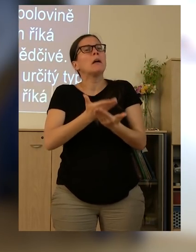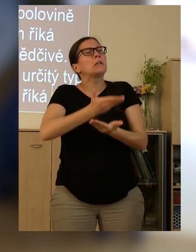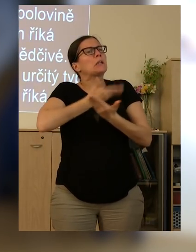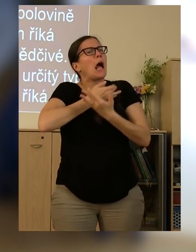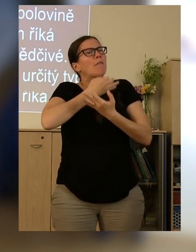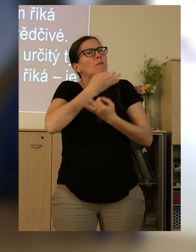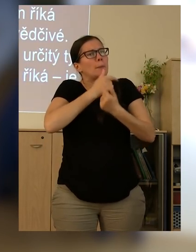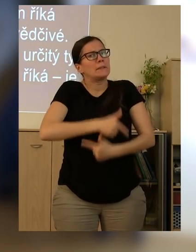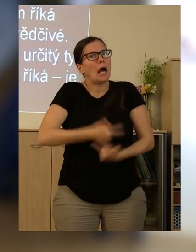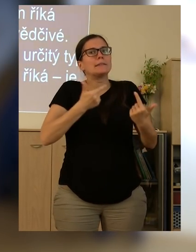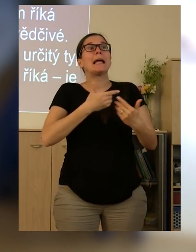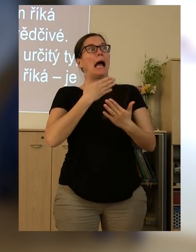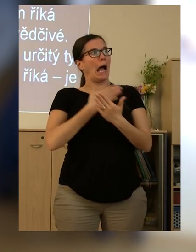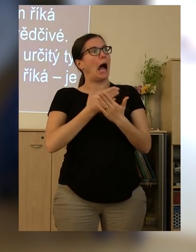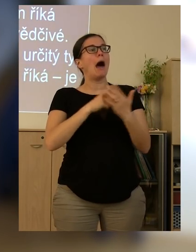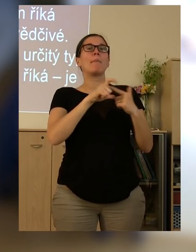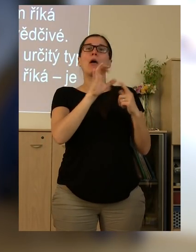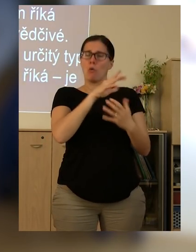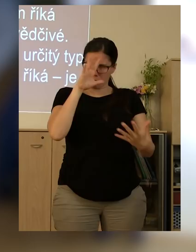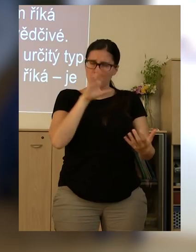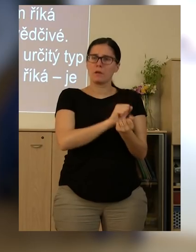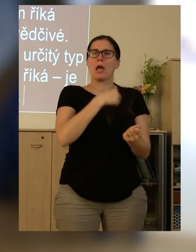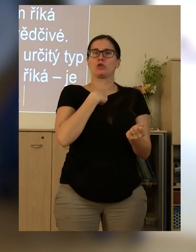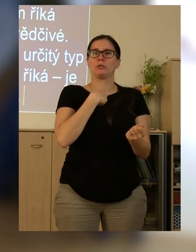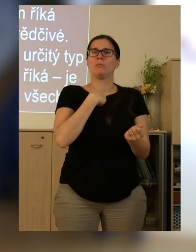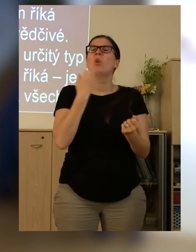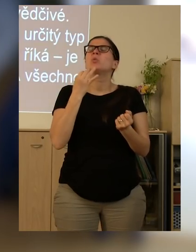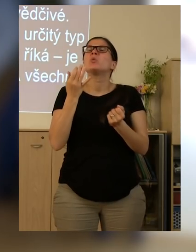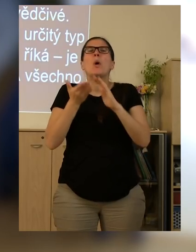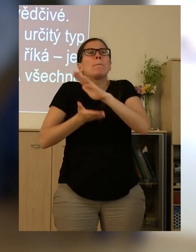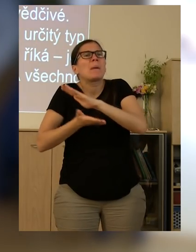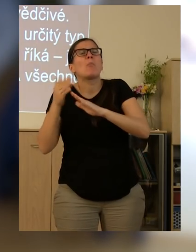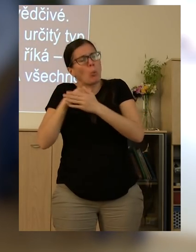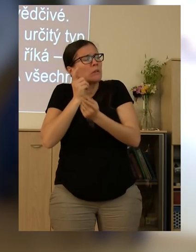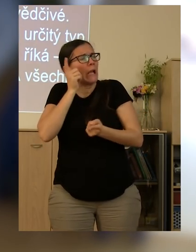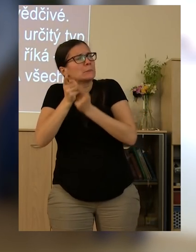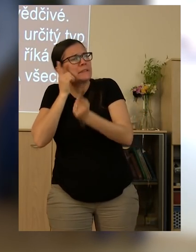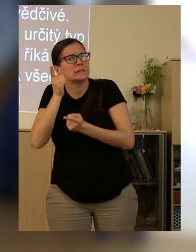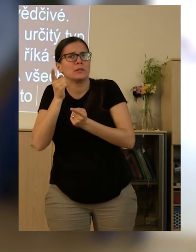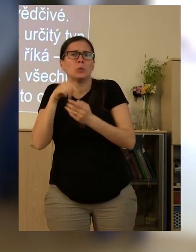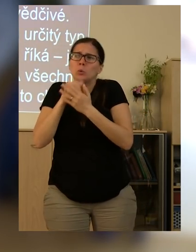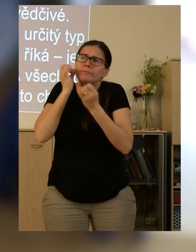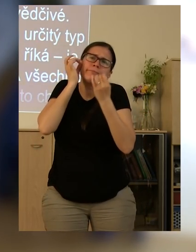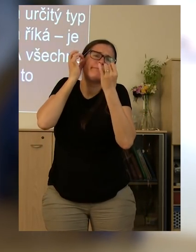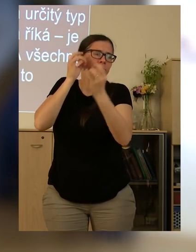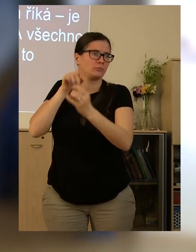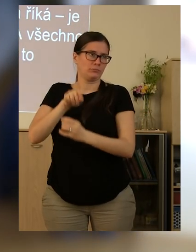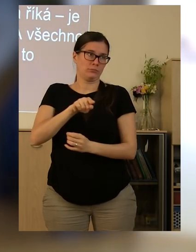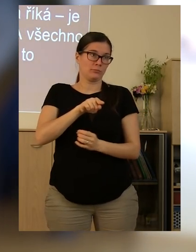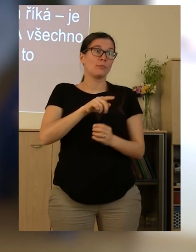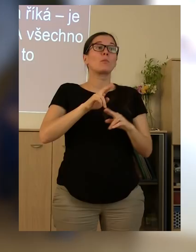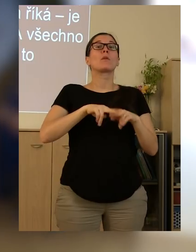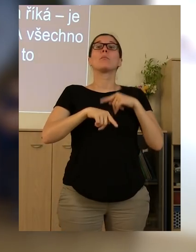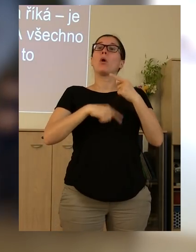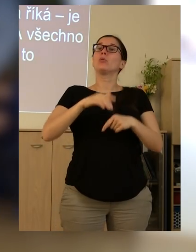tak je. Všechno ostatní je nesmysl. Jsou to chiméry. A pak najednou